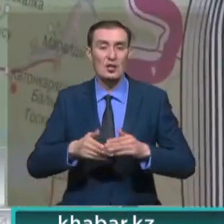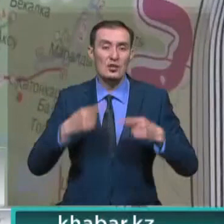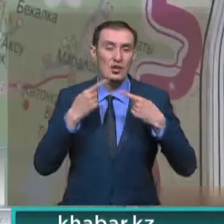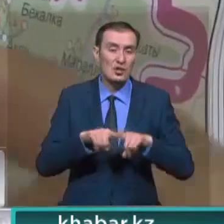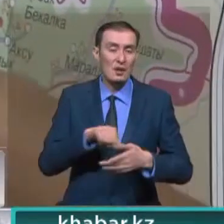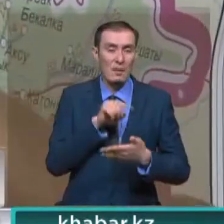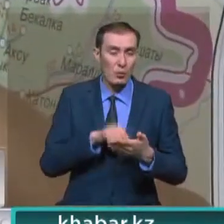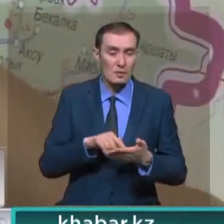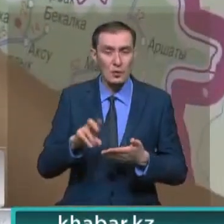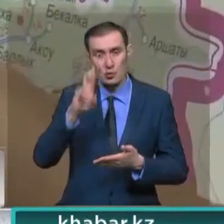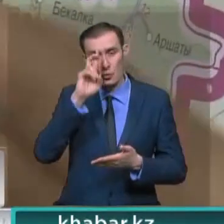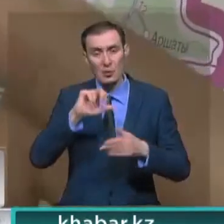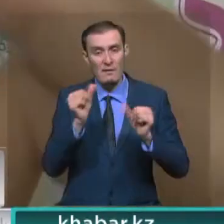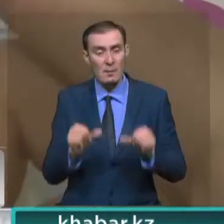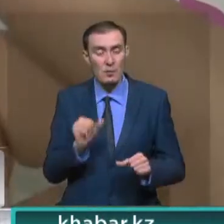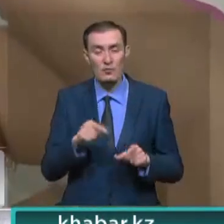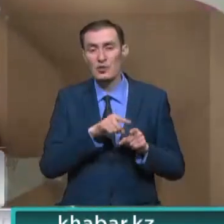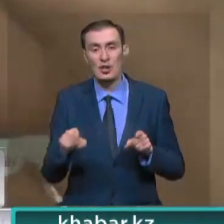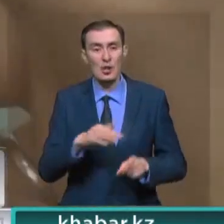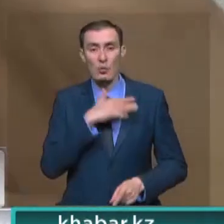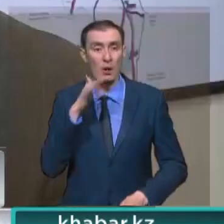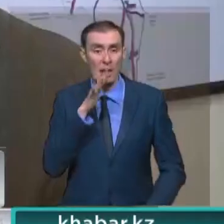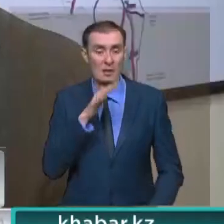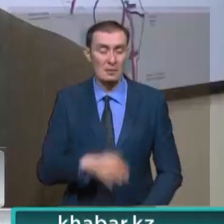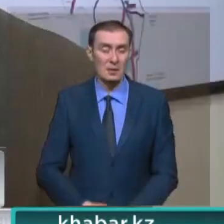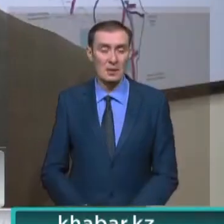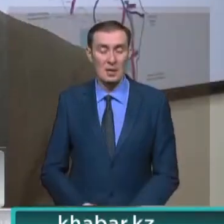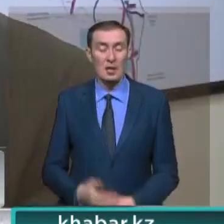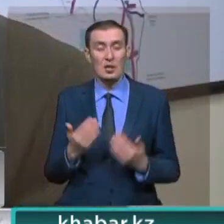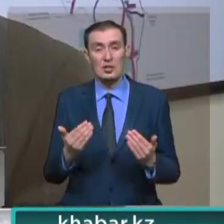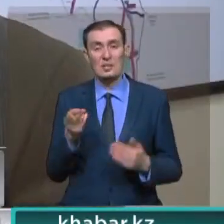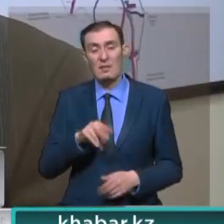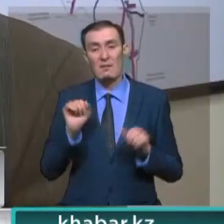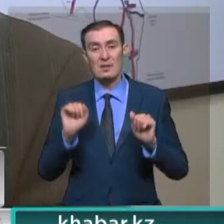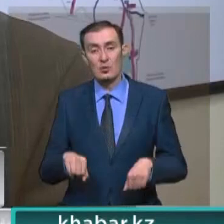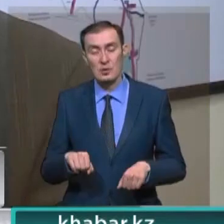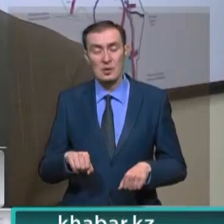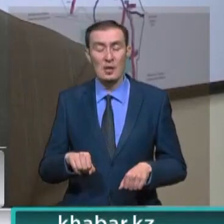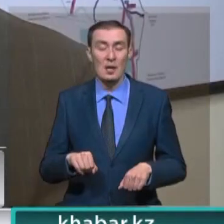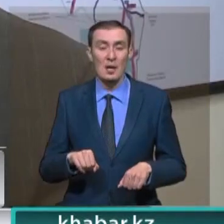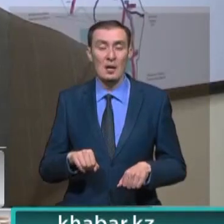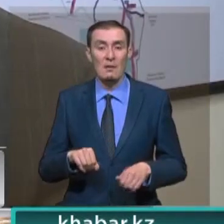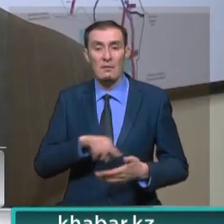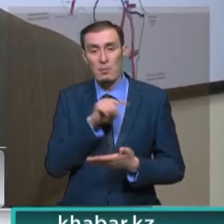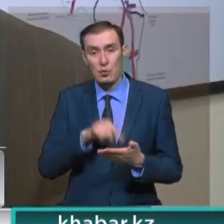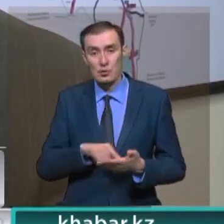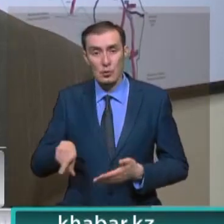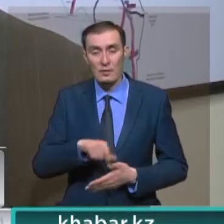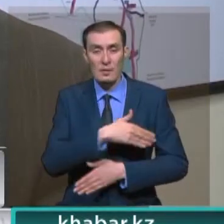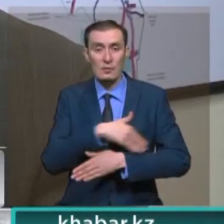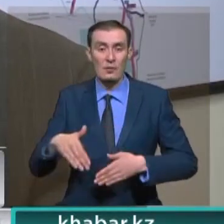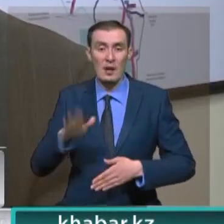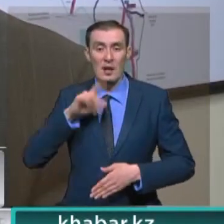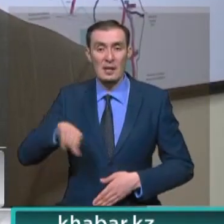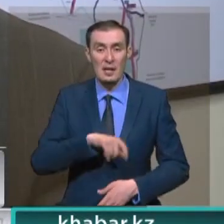деталей проекта с госорганами может затянуться на долгие годы. Прорабатываем два варианта, которые проходят вдоль реки